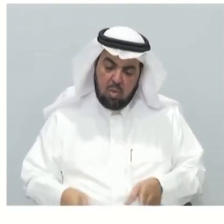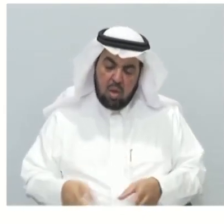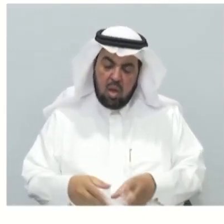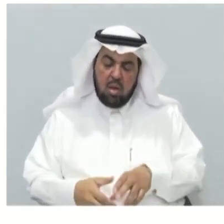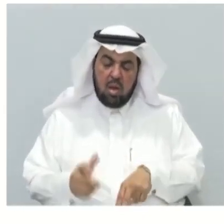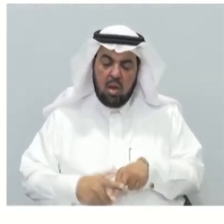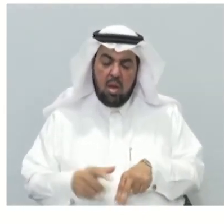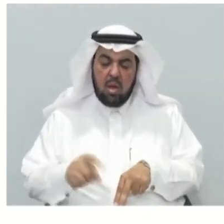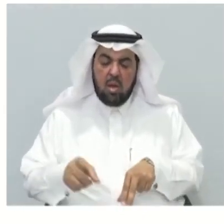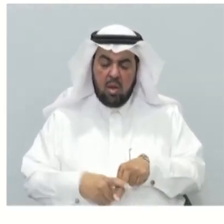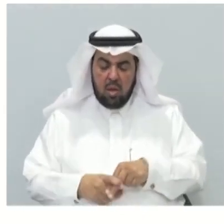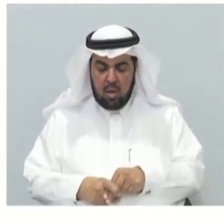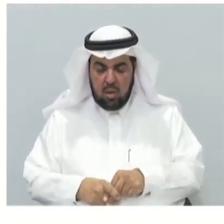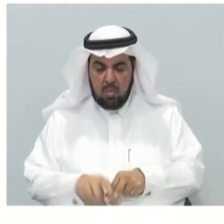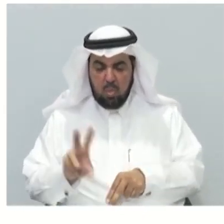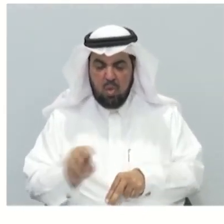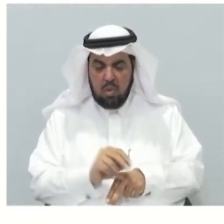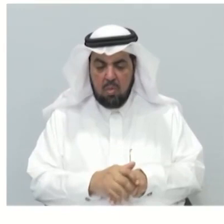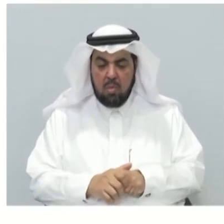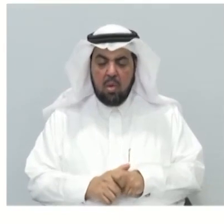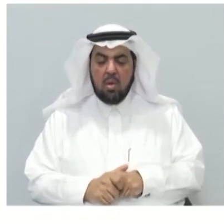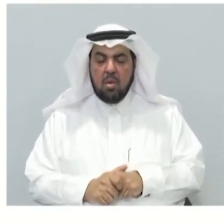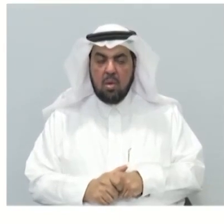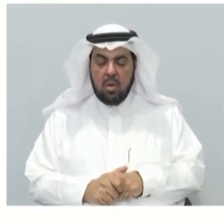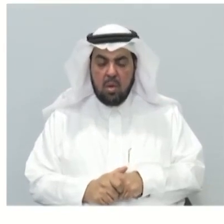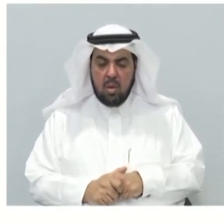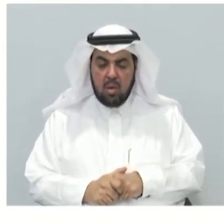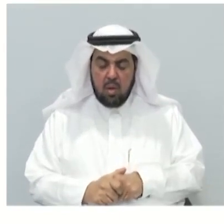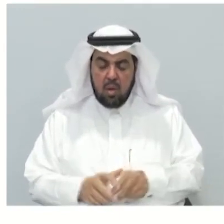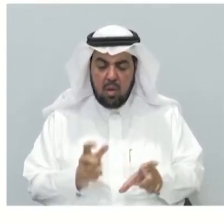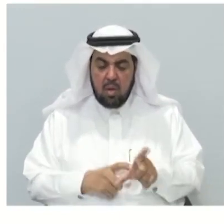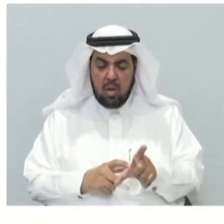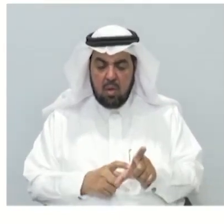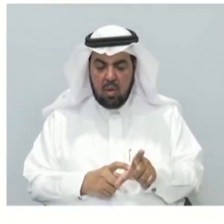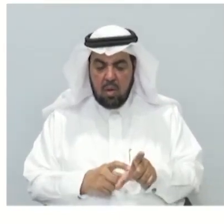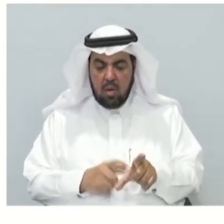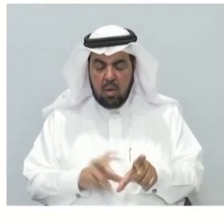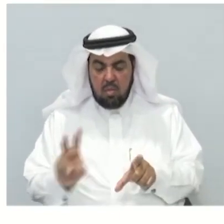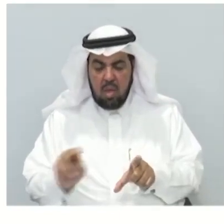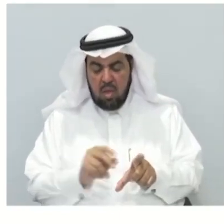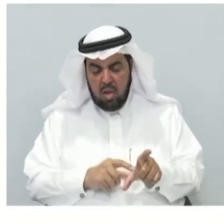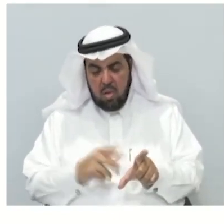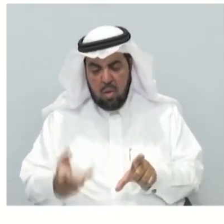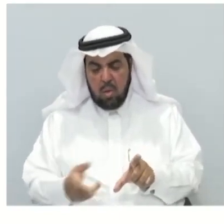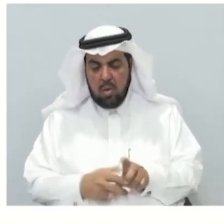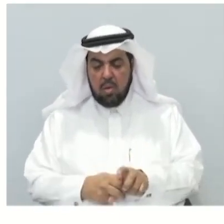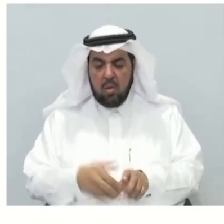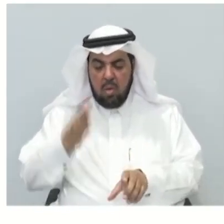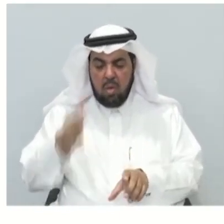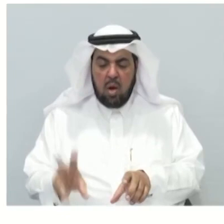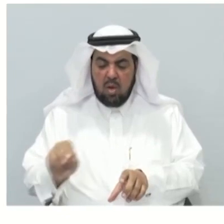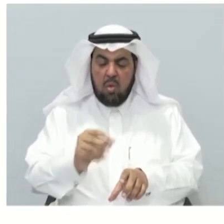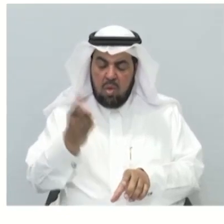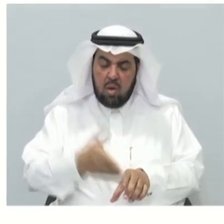اي اس اي اذا المثلثين متطابقين خلاص عندك هنا زاويه تطابق هذه الزاويه والضلع هذا يطابق